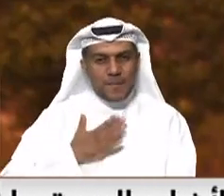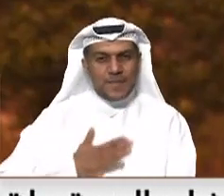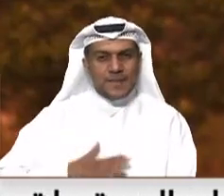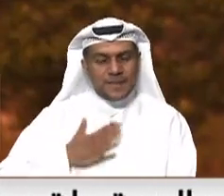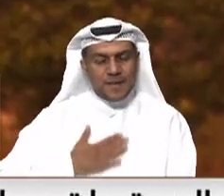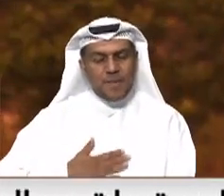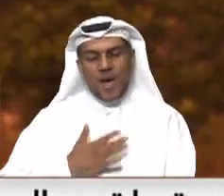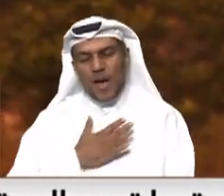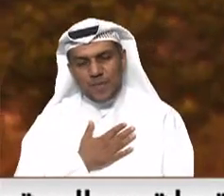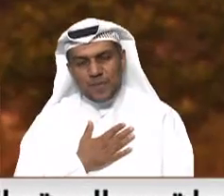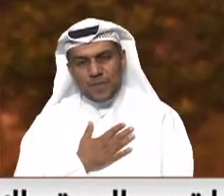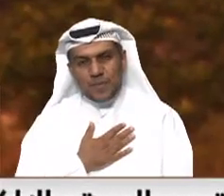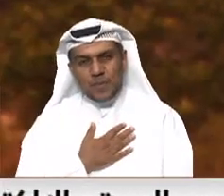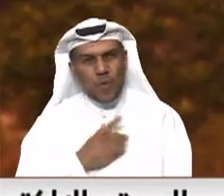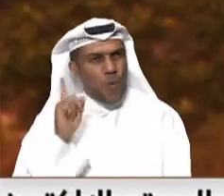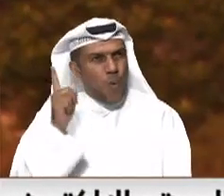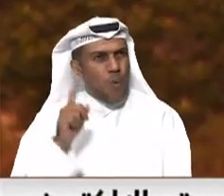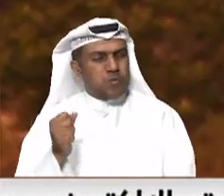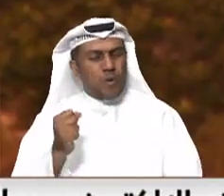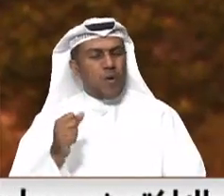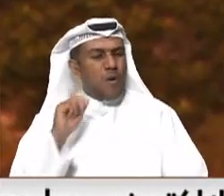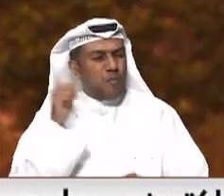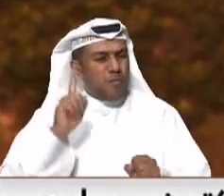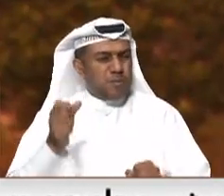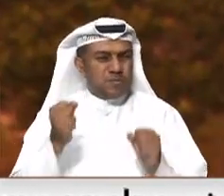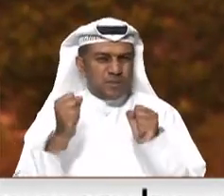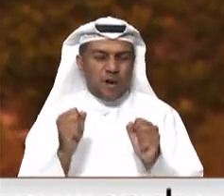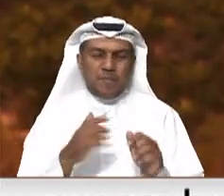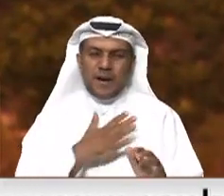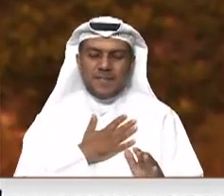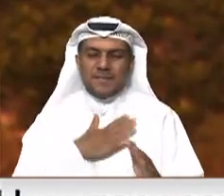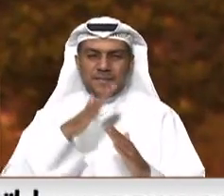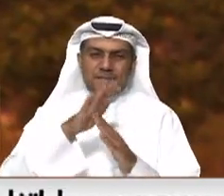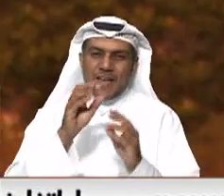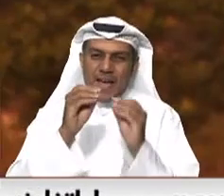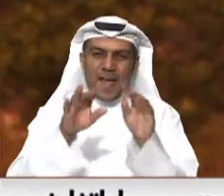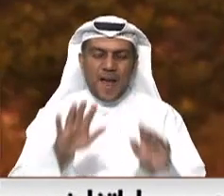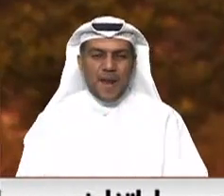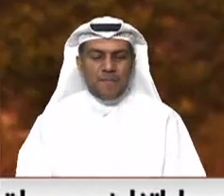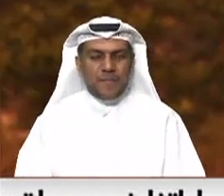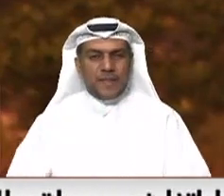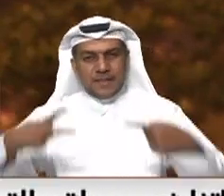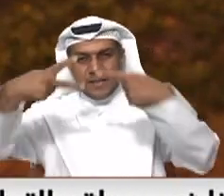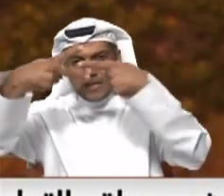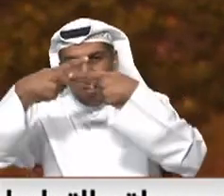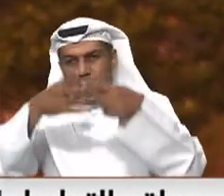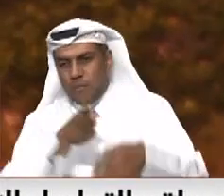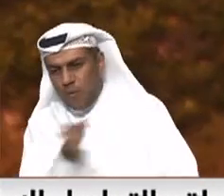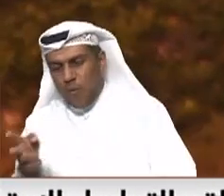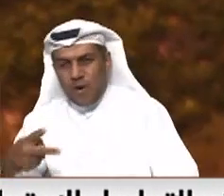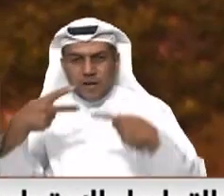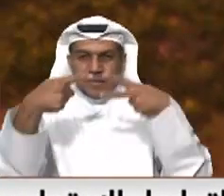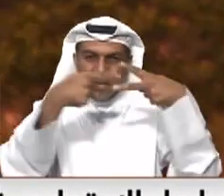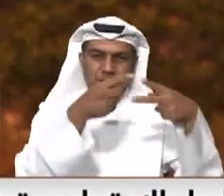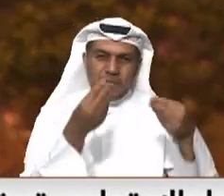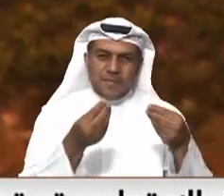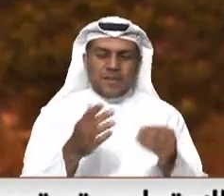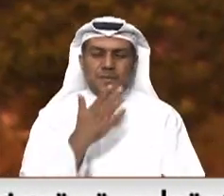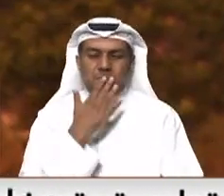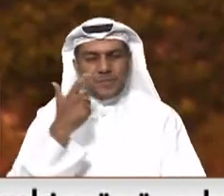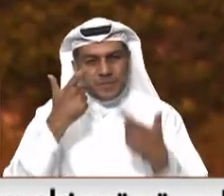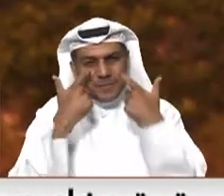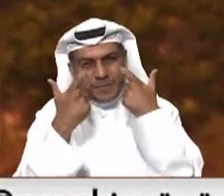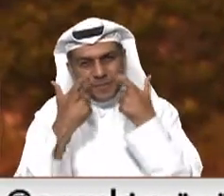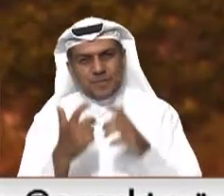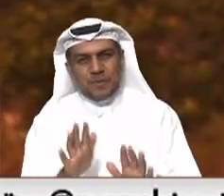يسمحون على الازعاج، وثاني شيء لما يشوفون موقع قدامهم خاصة تكون فيه اعمال نتمنى يكون يعني ينتبهون